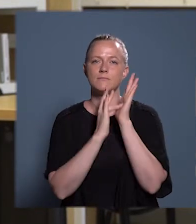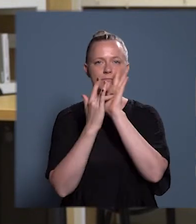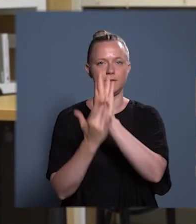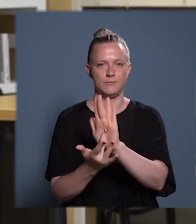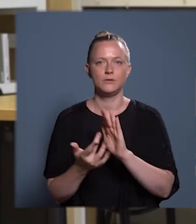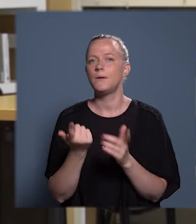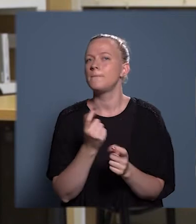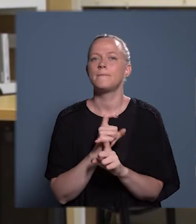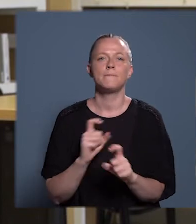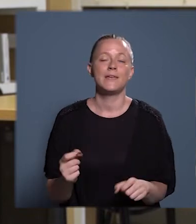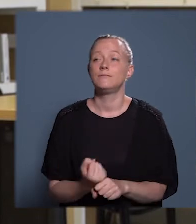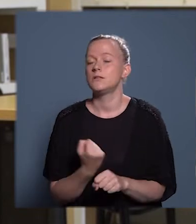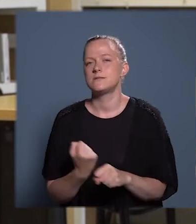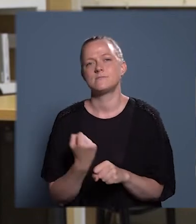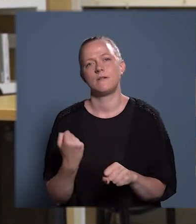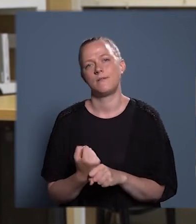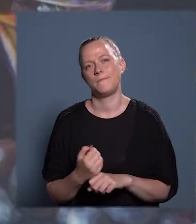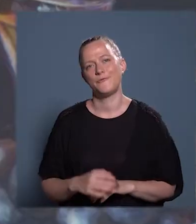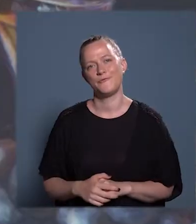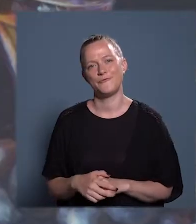mitől izgalmas.